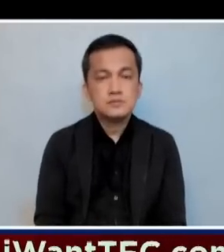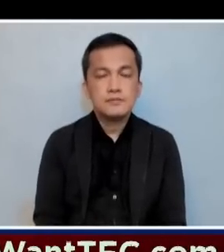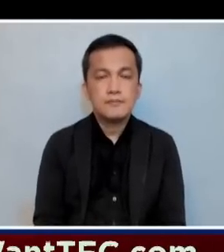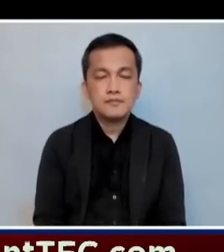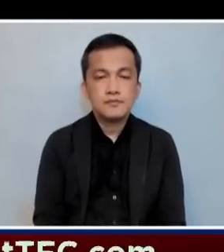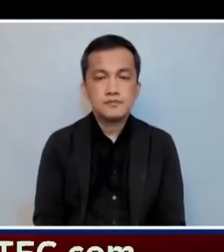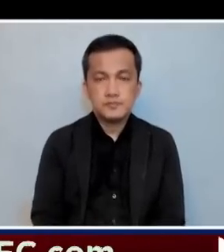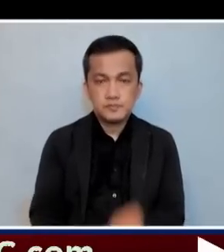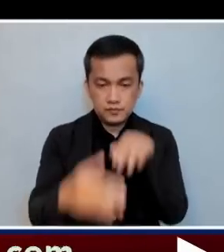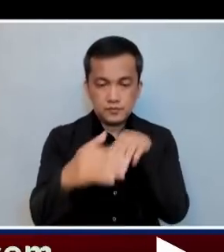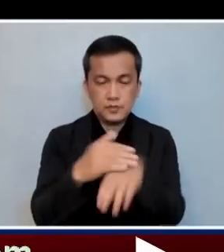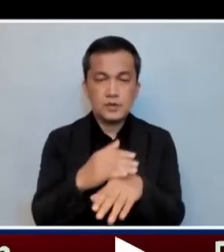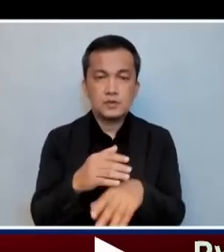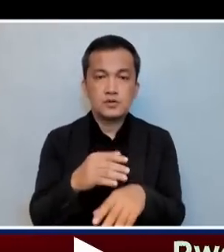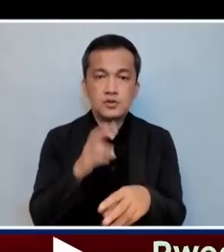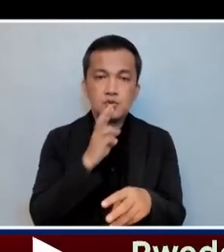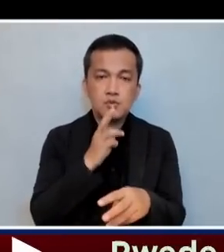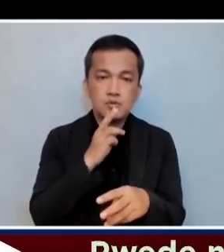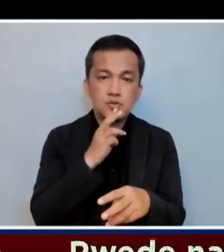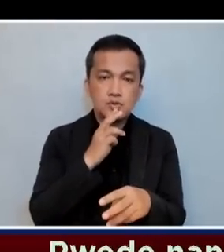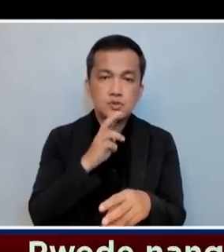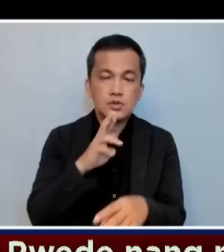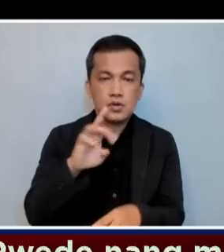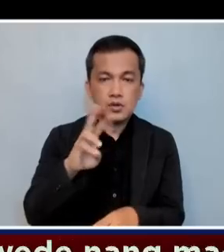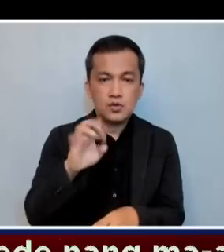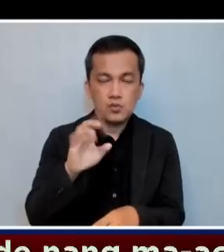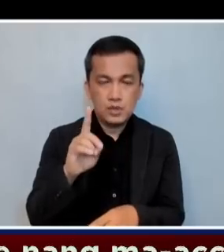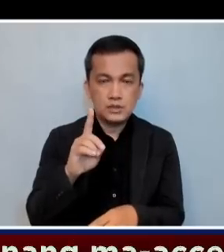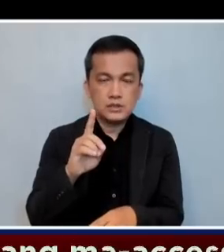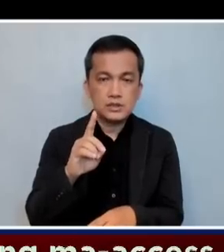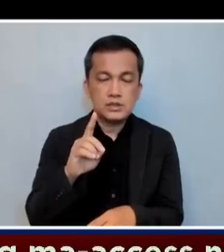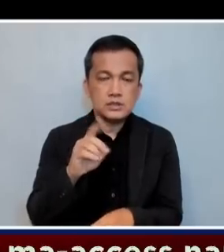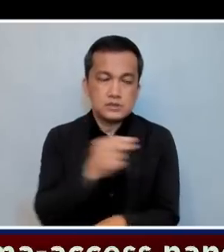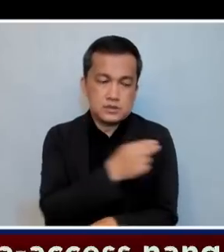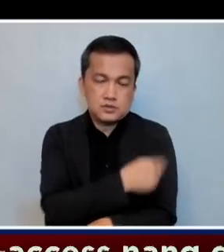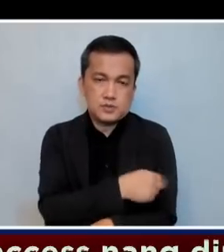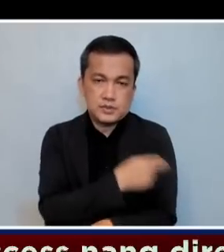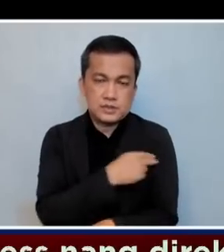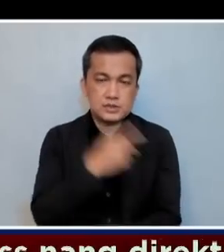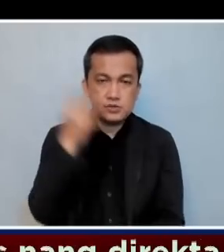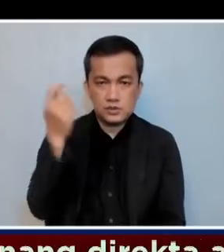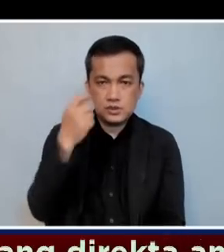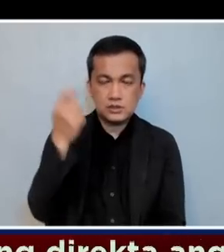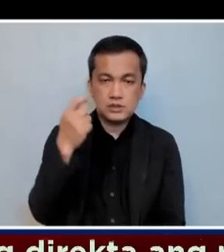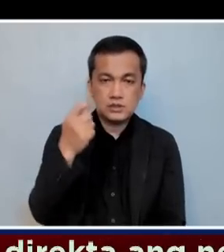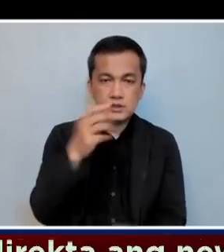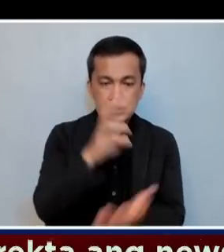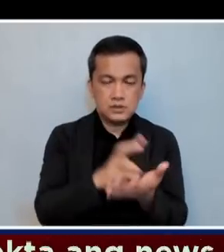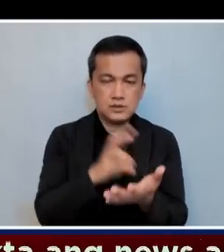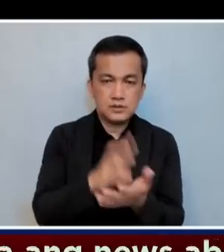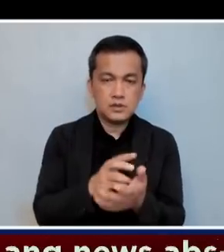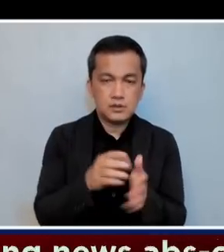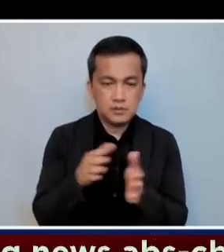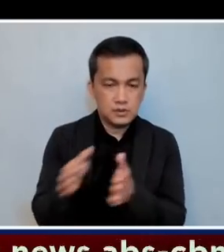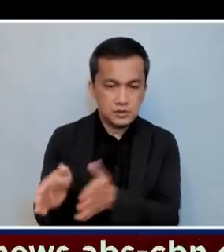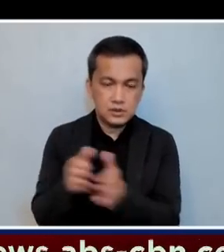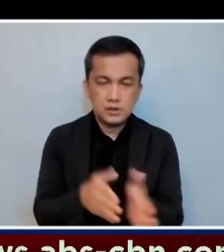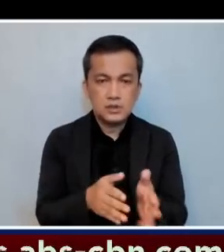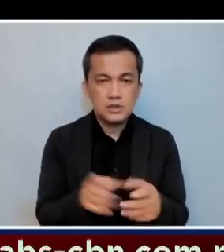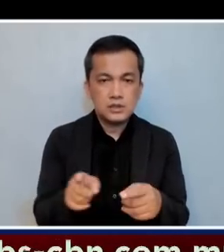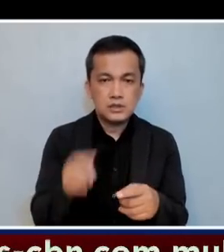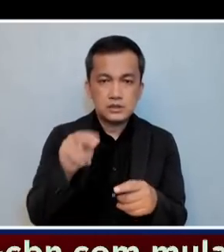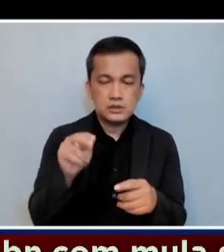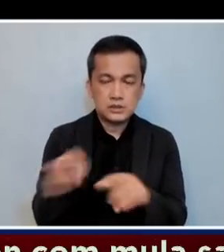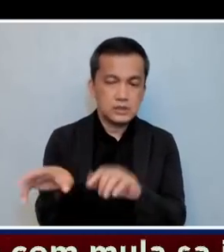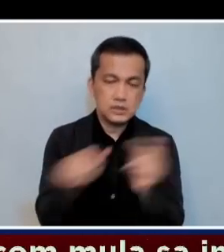Pinasok naman ng tubig ang ward sa Cagayan Valley Medical Center sa Tuguegarao at ilang bahagi ng pasilidad. Kaya kinailangang